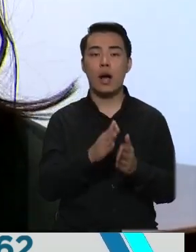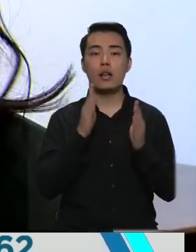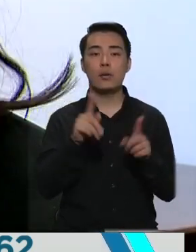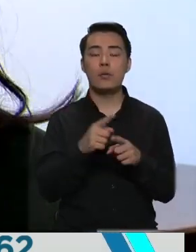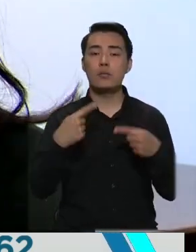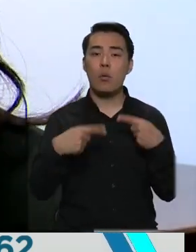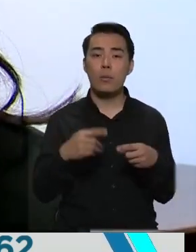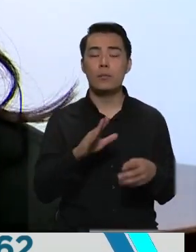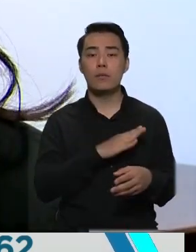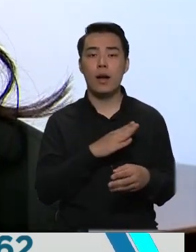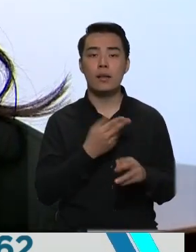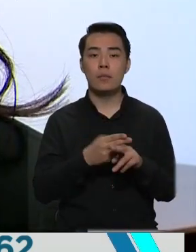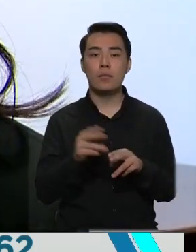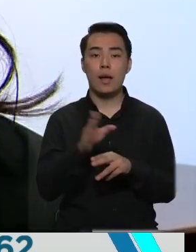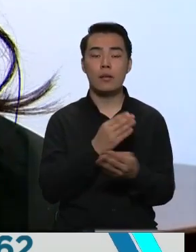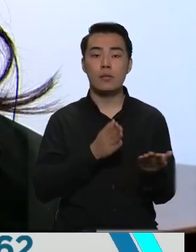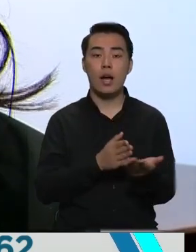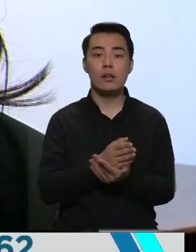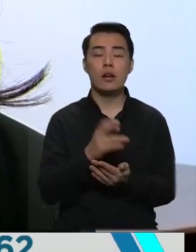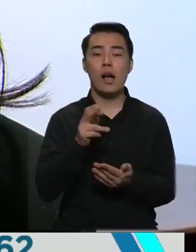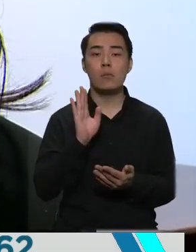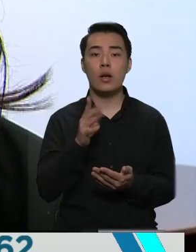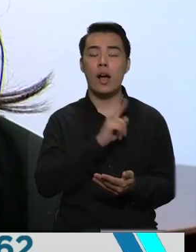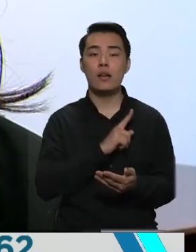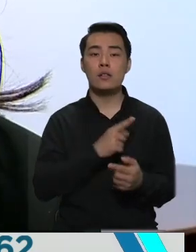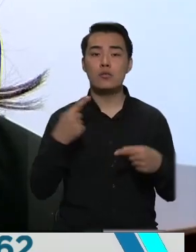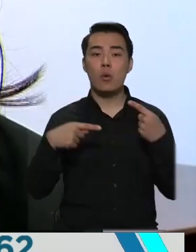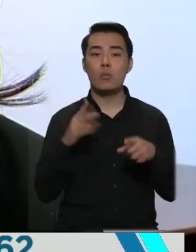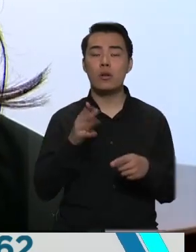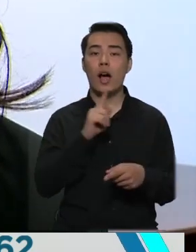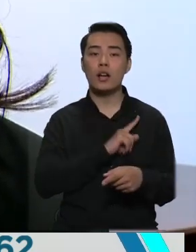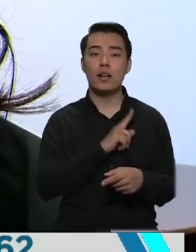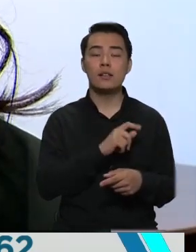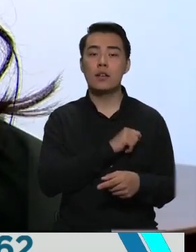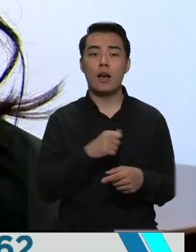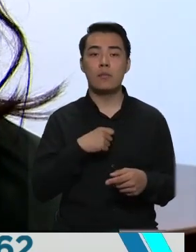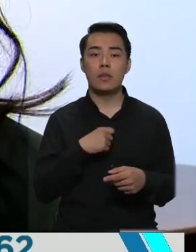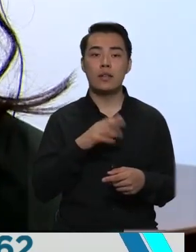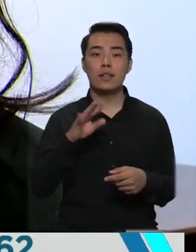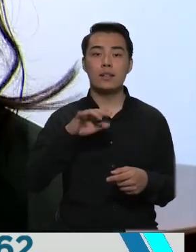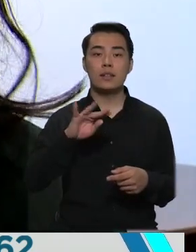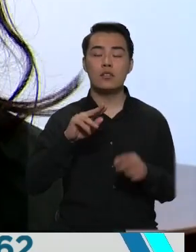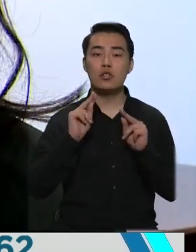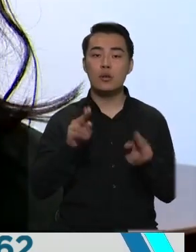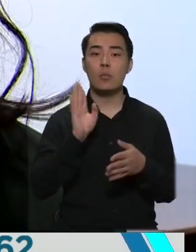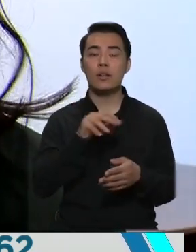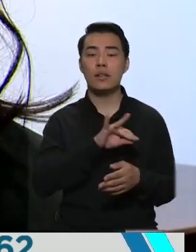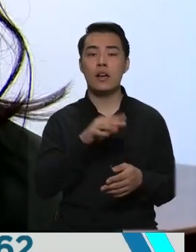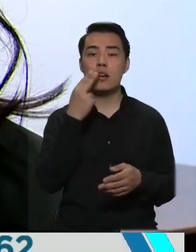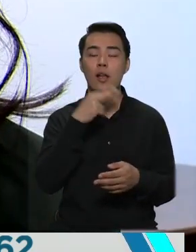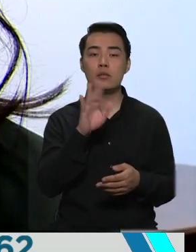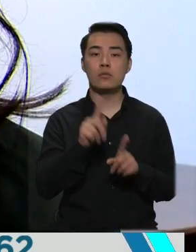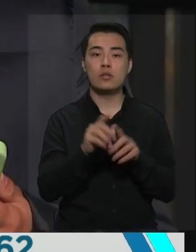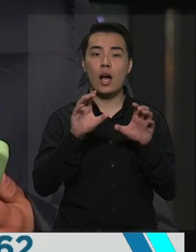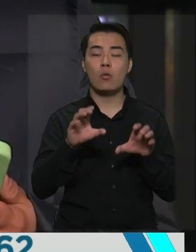споров каких-то и соответственно как бы предполагается что в спорах будет рождаться истина и соответственно будут более качественные